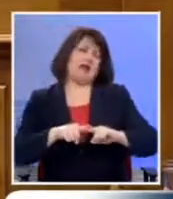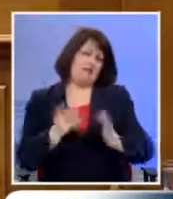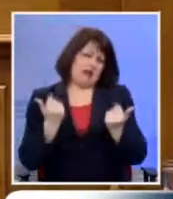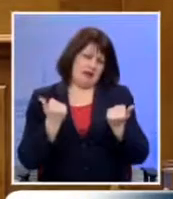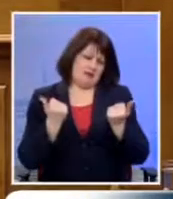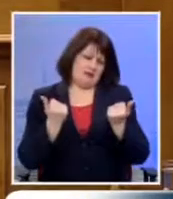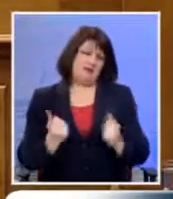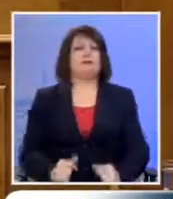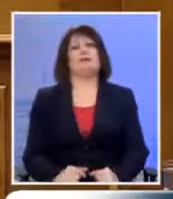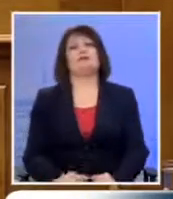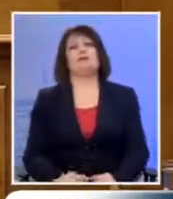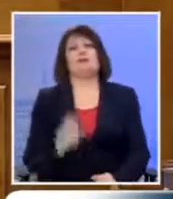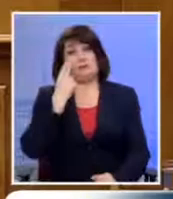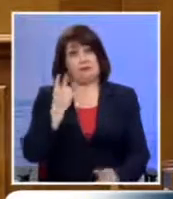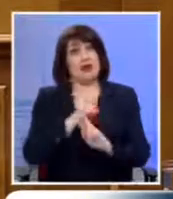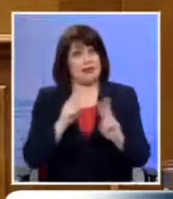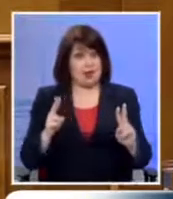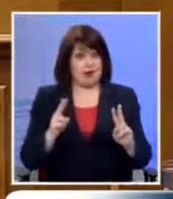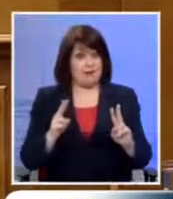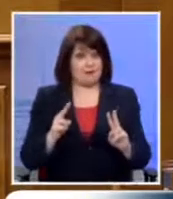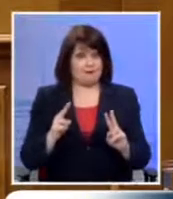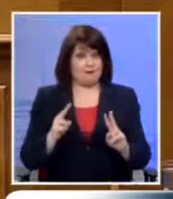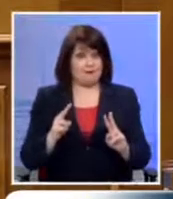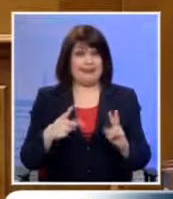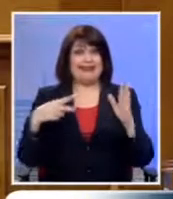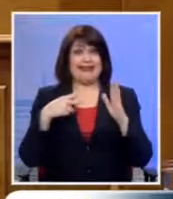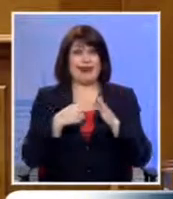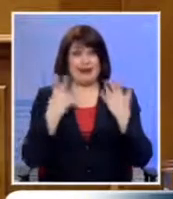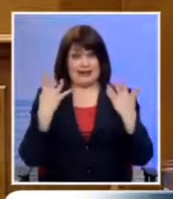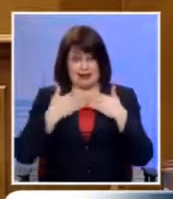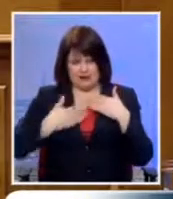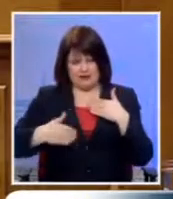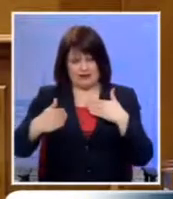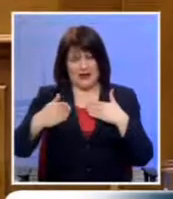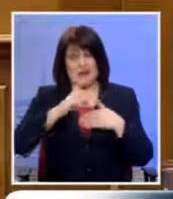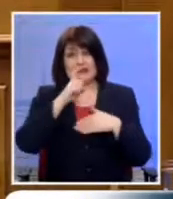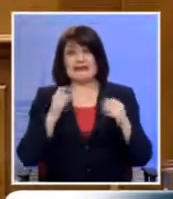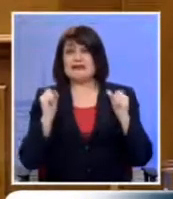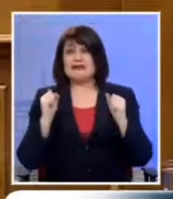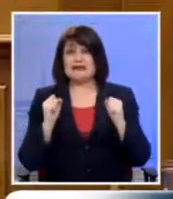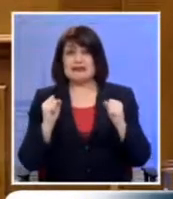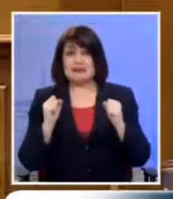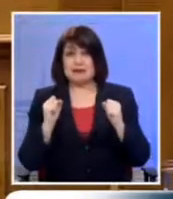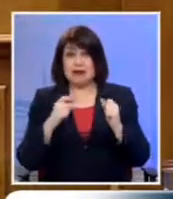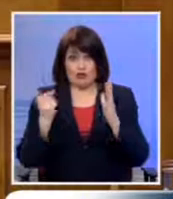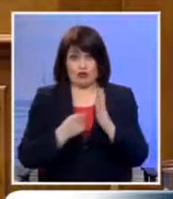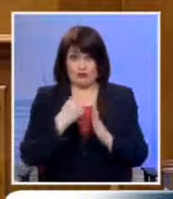Είναι σαφές ότι αυτά που ζήσαμε από το 2009 και μετά δεν συνιστούν